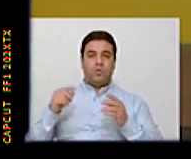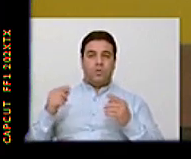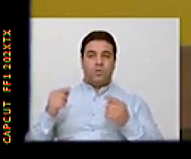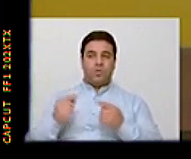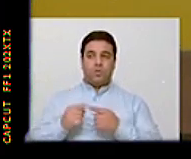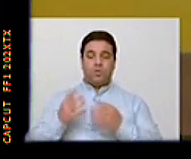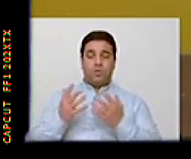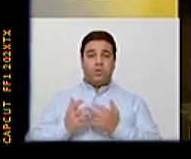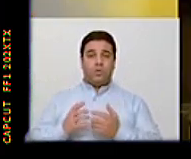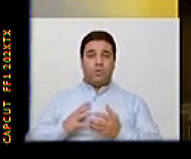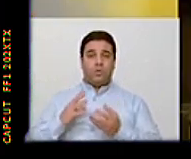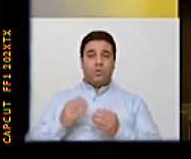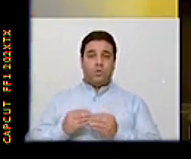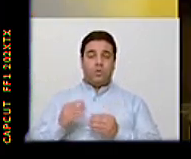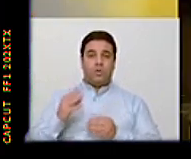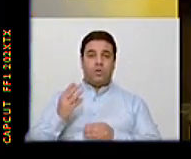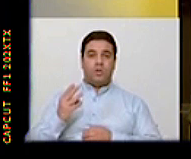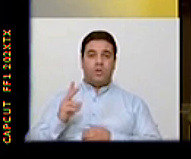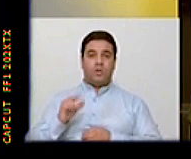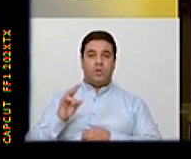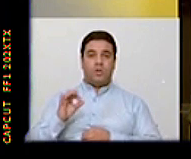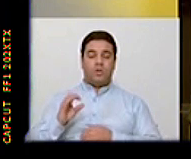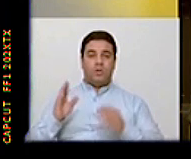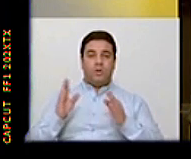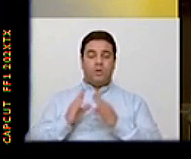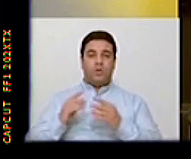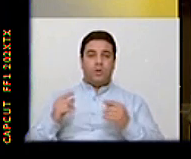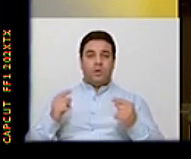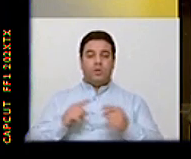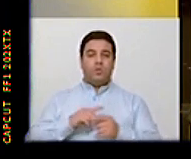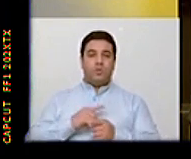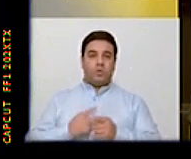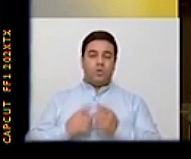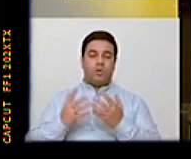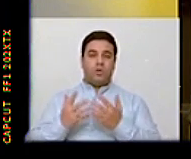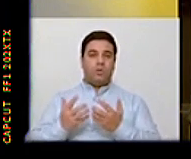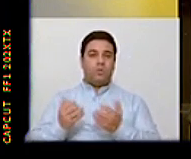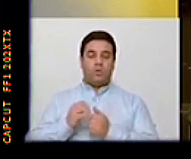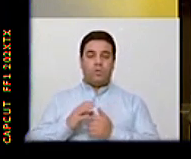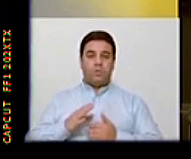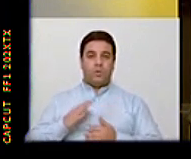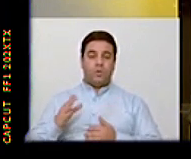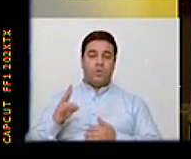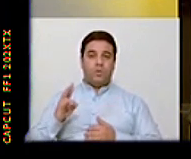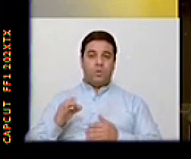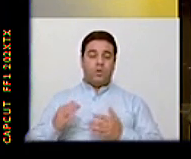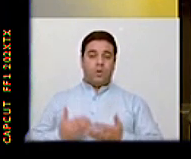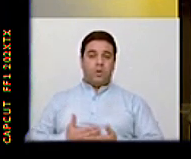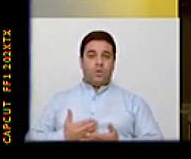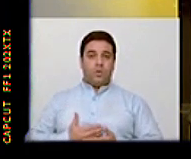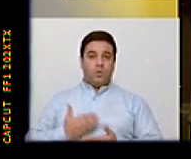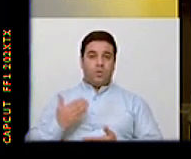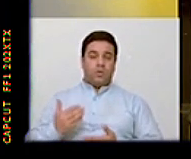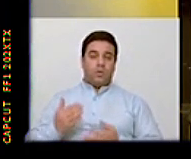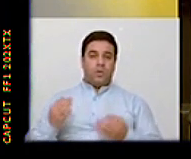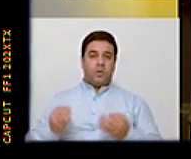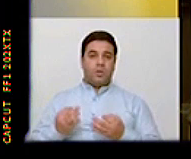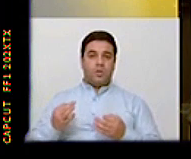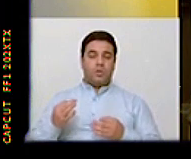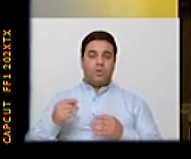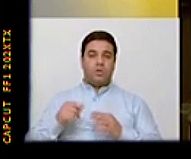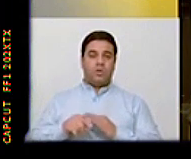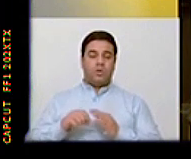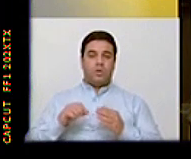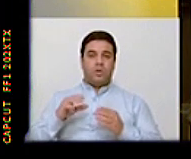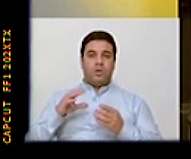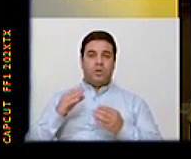hisoblagan holatimizda ishqalanish va havoning qarshilik kuchlarini hisobga olmadik. Lekin hayotda esa hech qachon ishqalanish